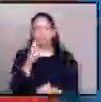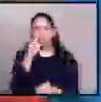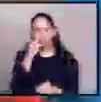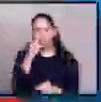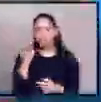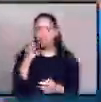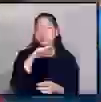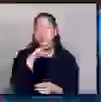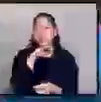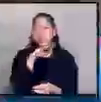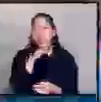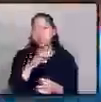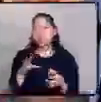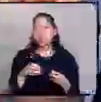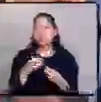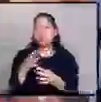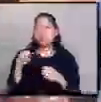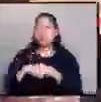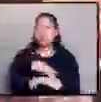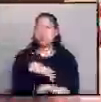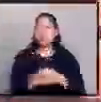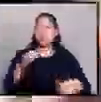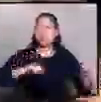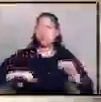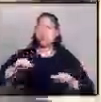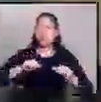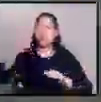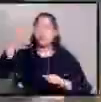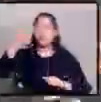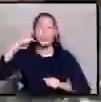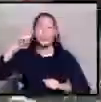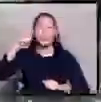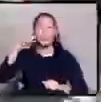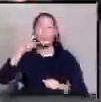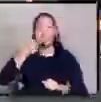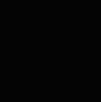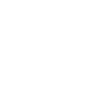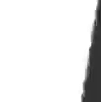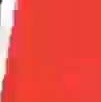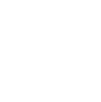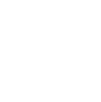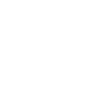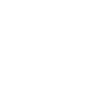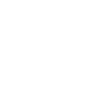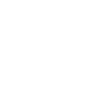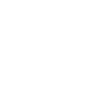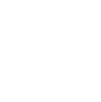mikrobyong taglay ng dagat. Umaksyon, Greg Gregorio, News 5.